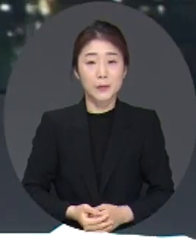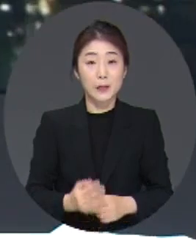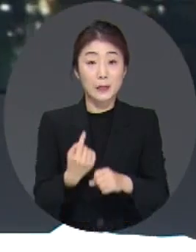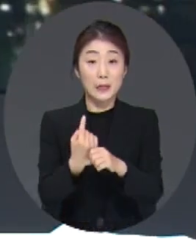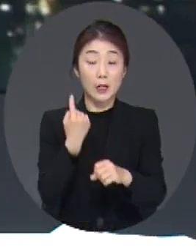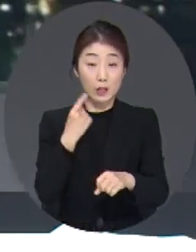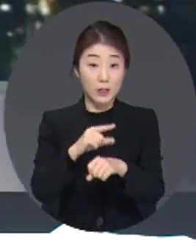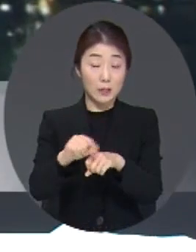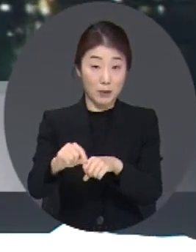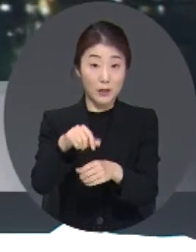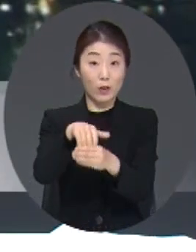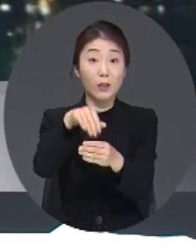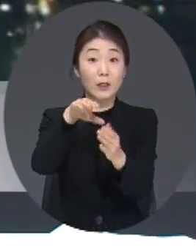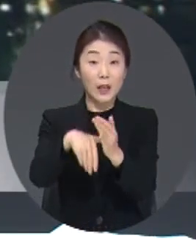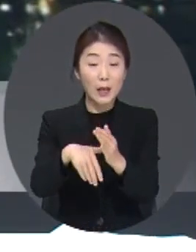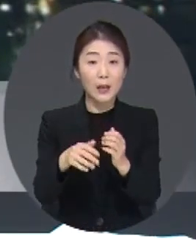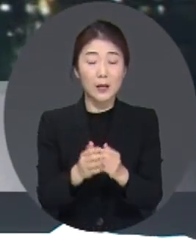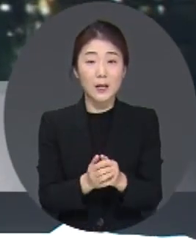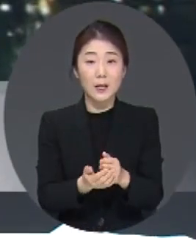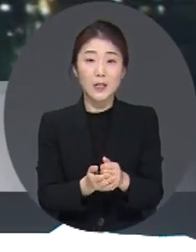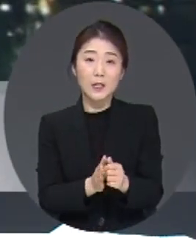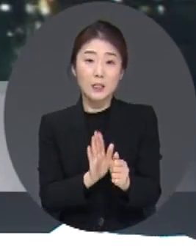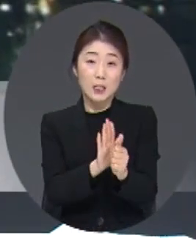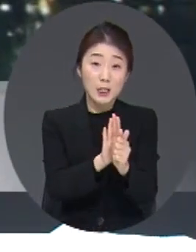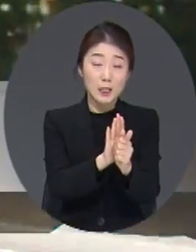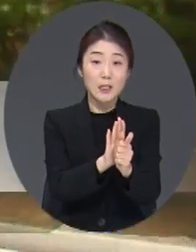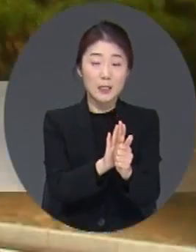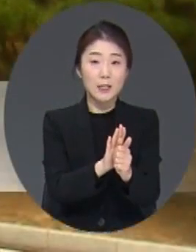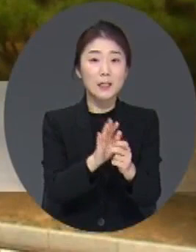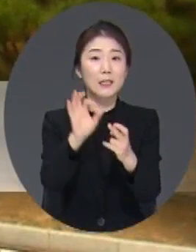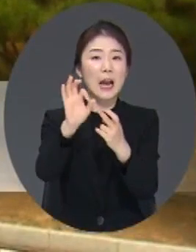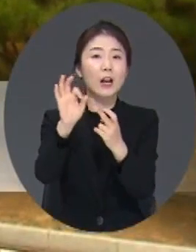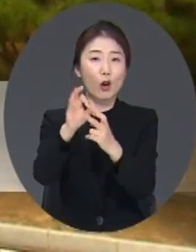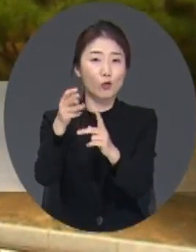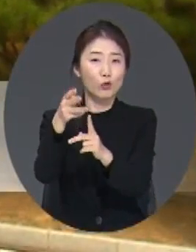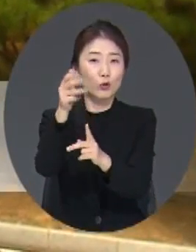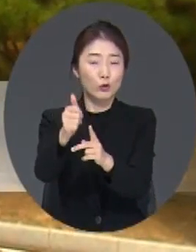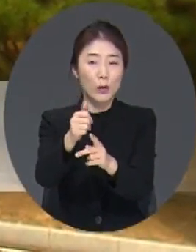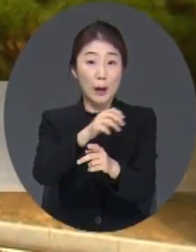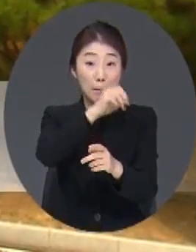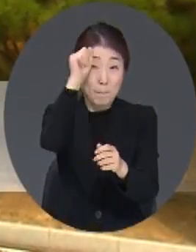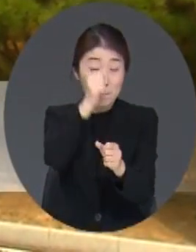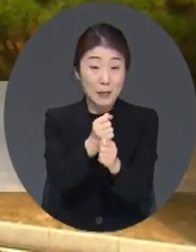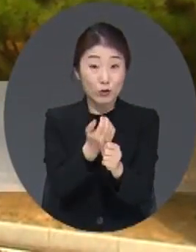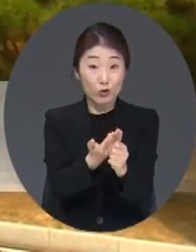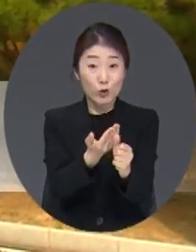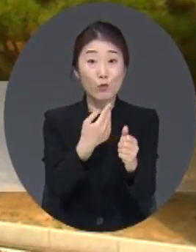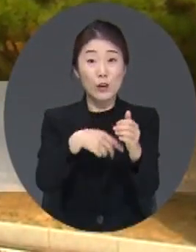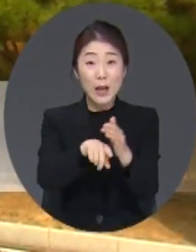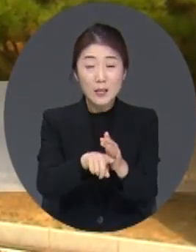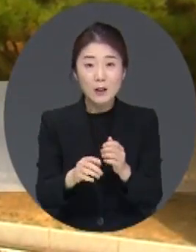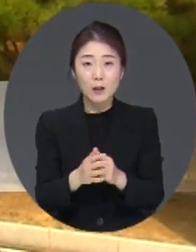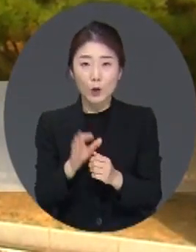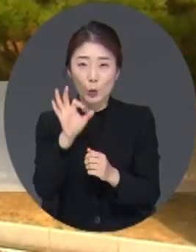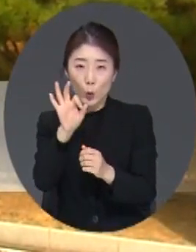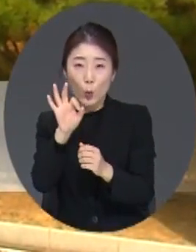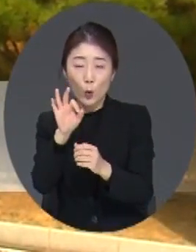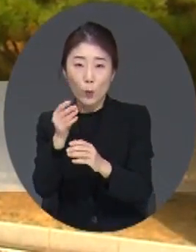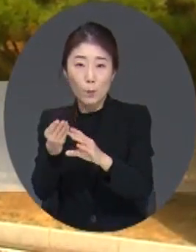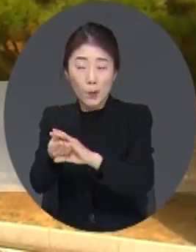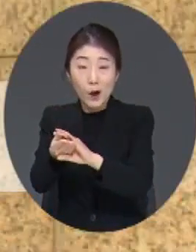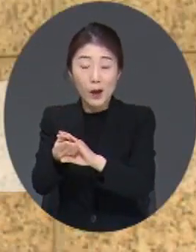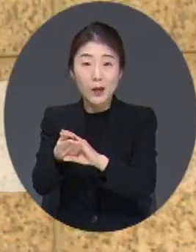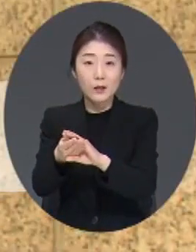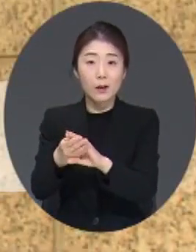지난해 지방선거 당시 자신이 지지하는 후보를 창녕 군수에 당선시키려고 금품을 동원해 특정 정당 후보가